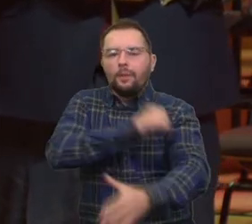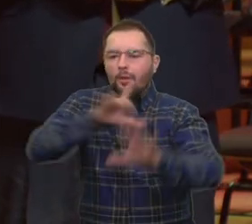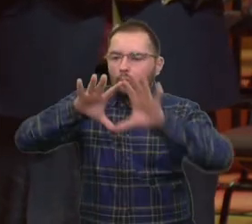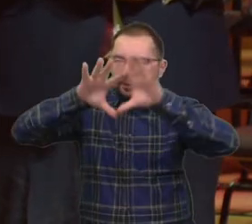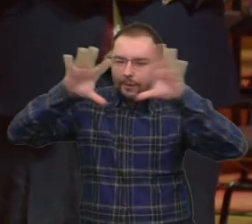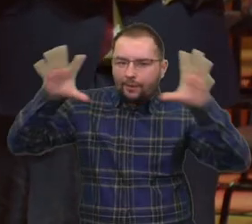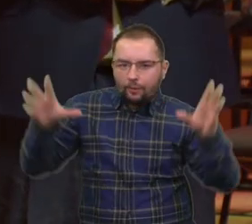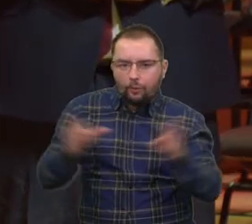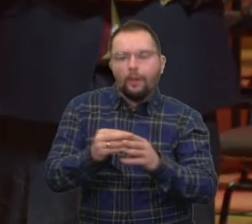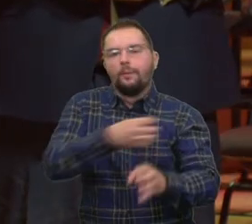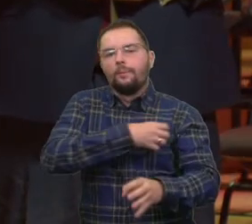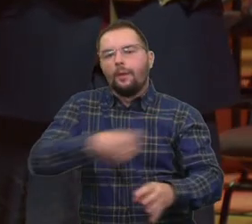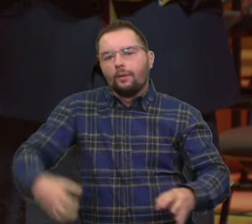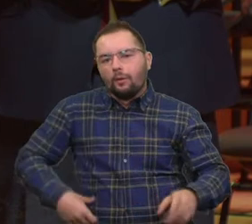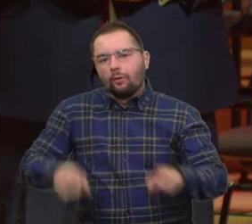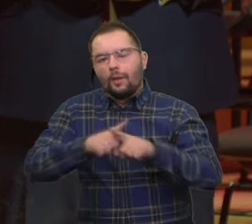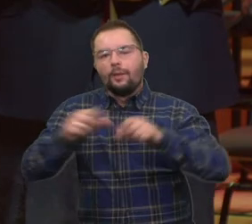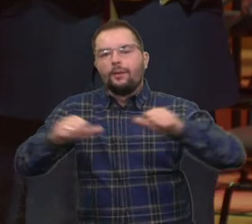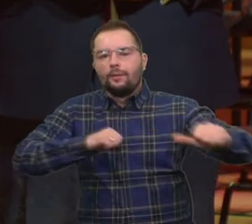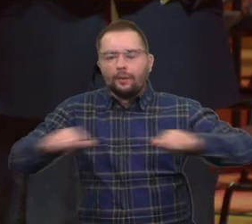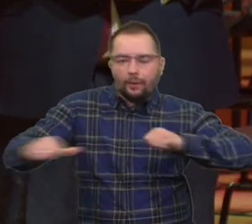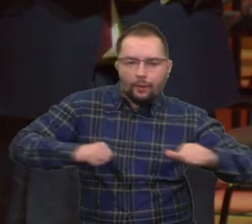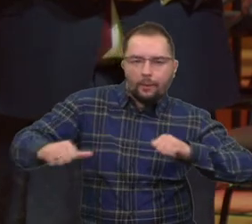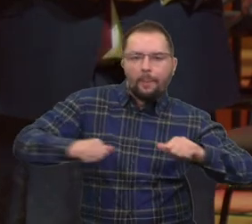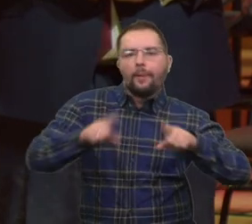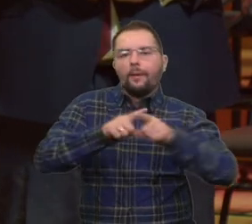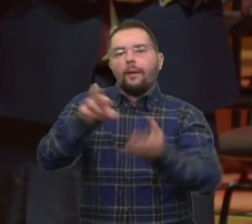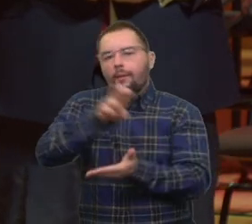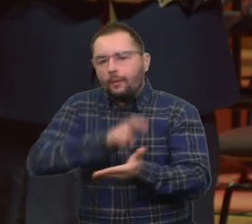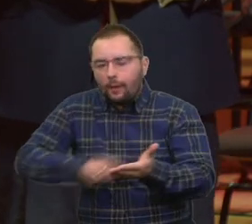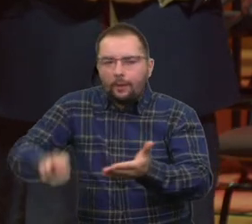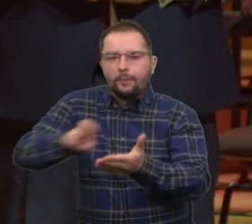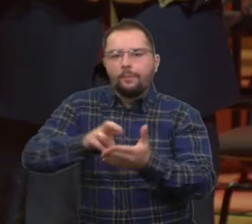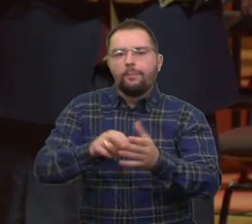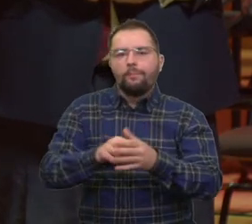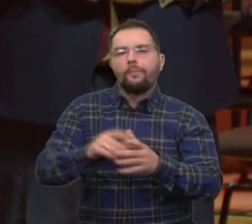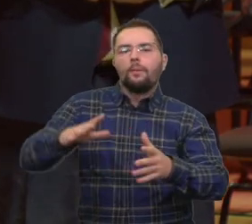wszystkich marszałków, wszystkich zarządów, wszystkich radnych, którzy